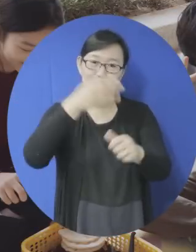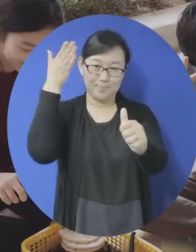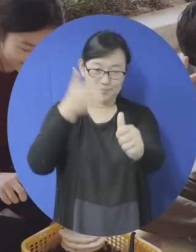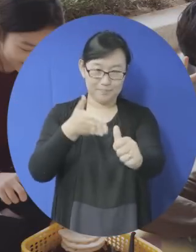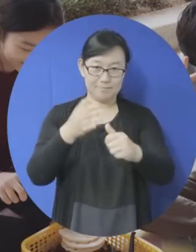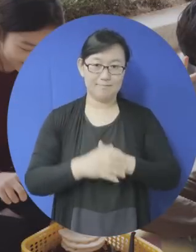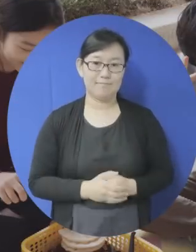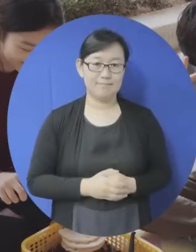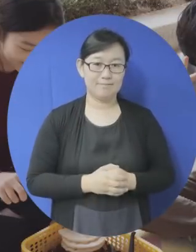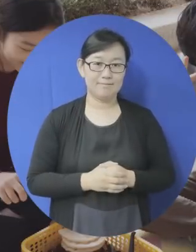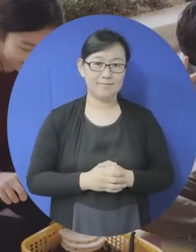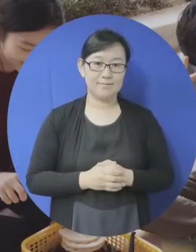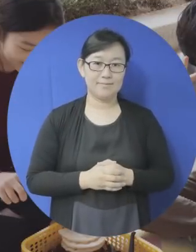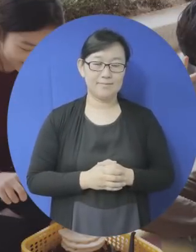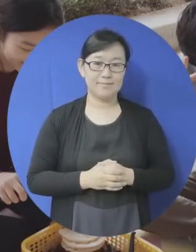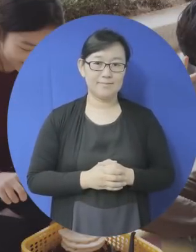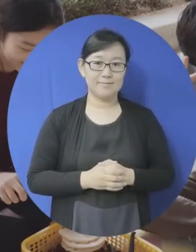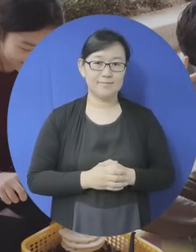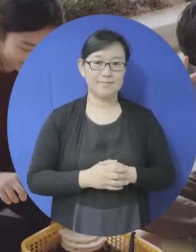함께 살펴보시죠.